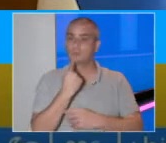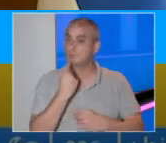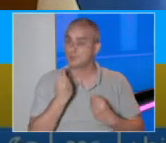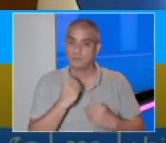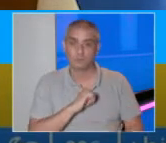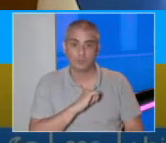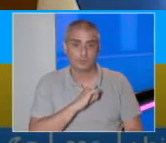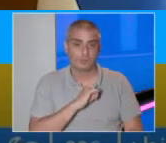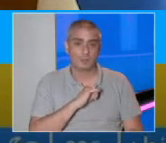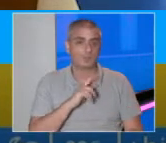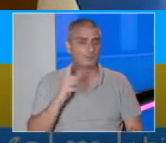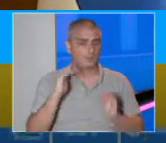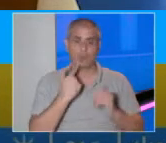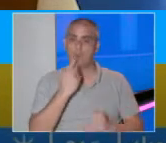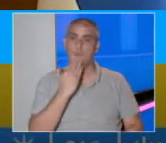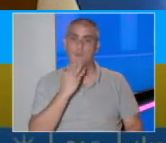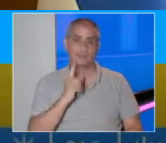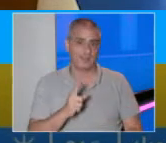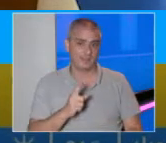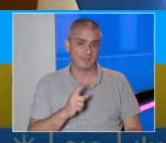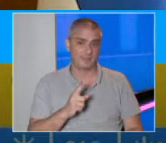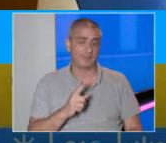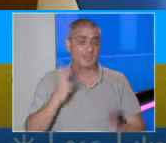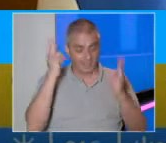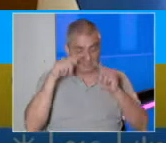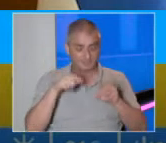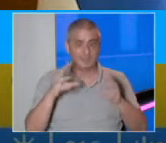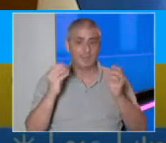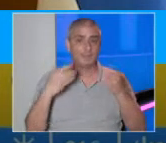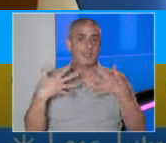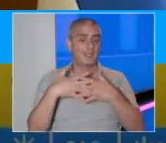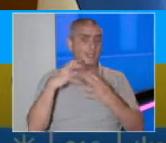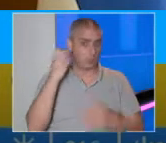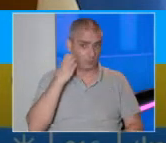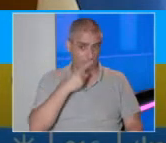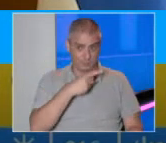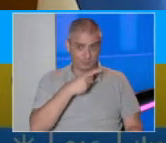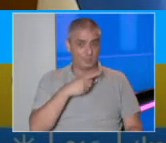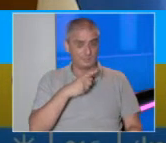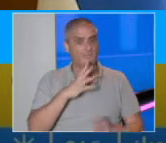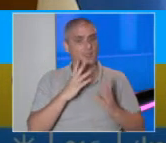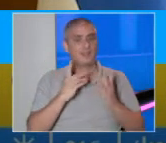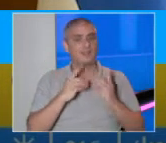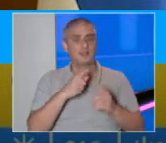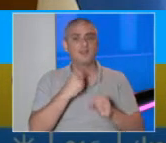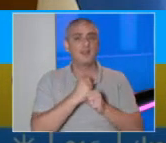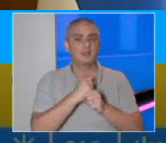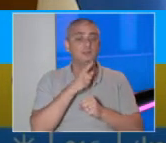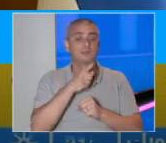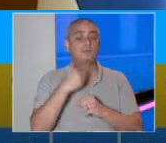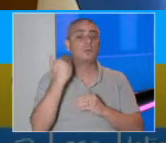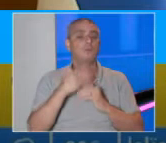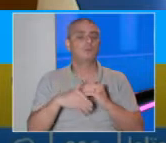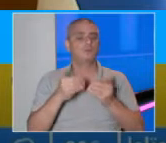משפט מעניין שהוא פחות אומר אותו בעברית, שההסכם הזה עם איחוד האמירויות והדרך שהדברים שישראל הסכימה לעשות, הם יהיו